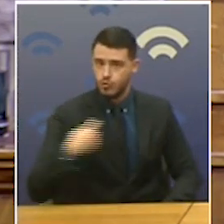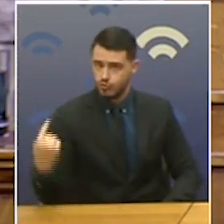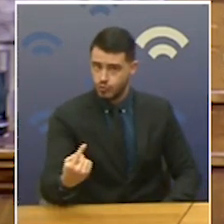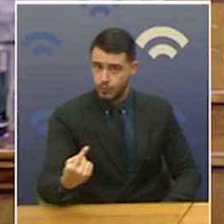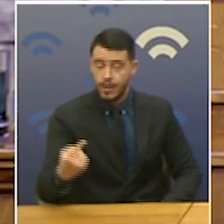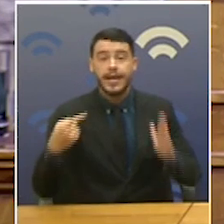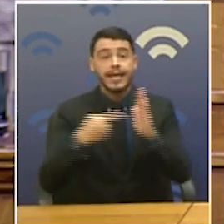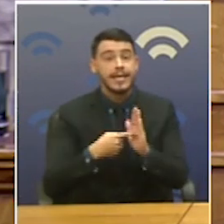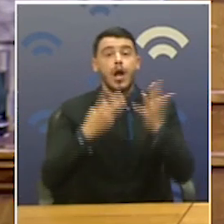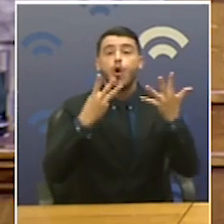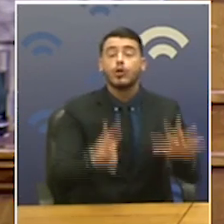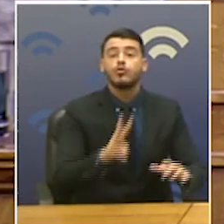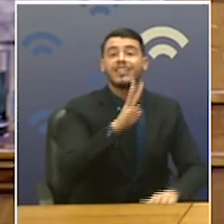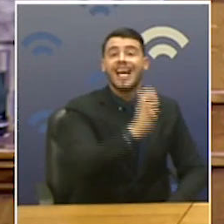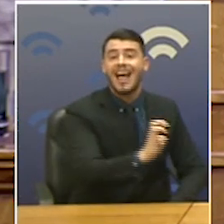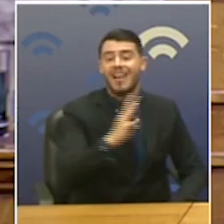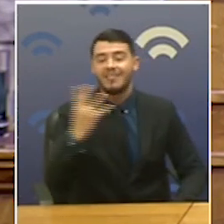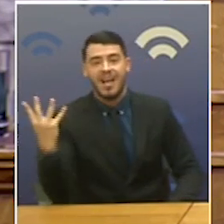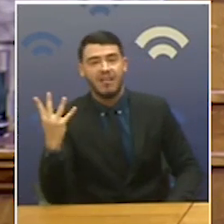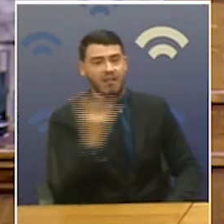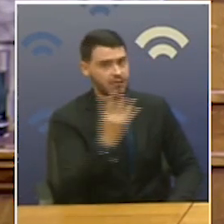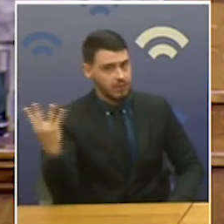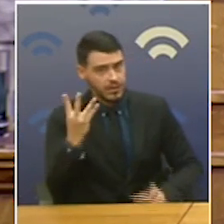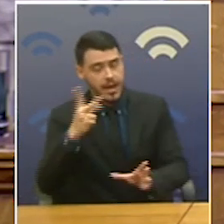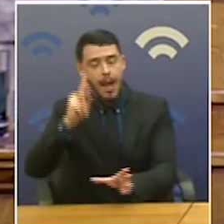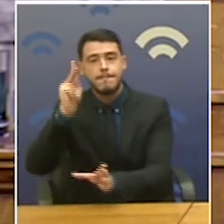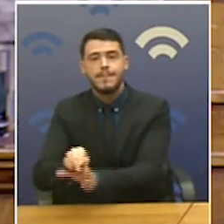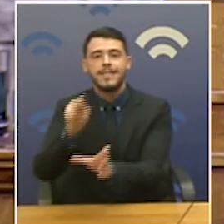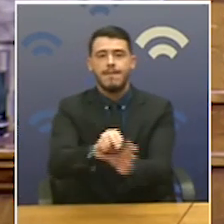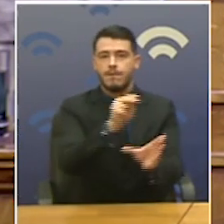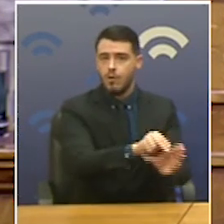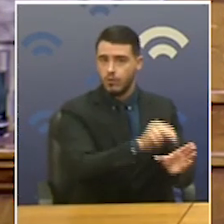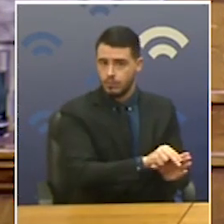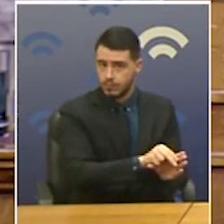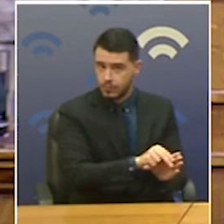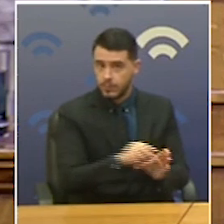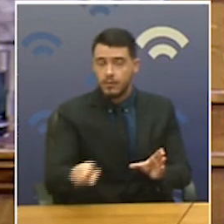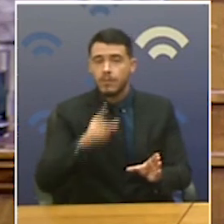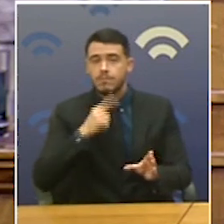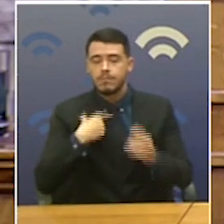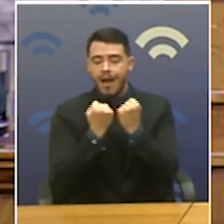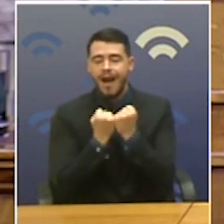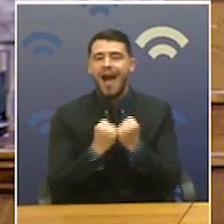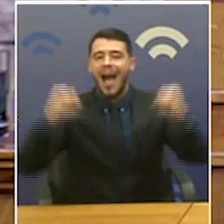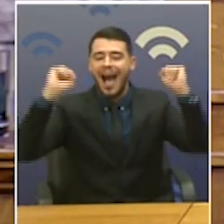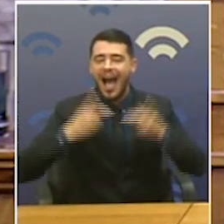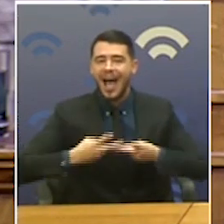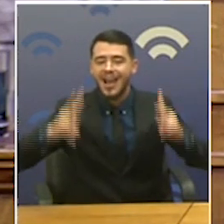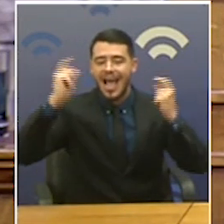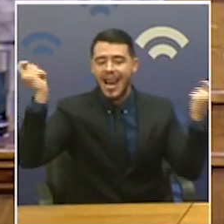το 1844, ενώ η αρχή της δεδηλωμένης έλαβε συνταγματική κατοχήρωση